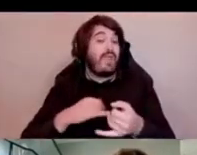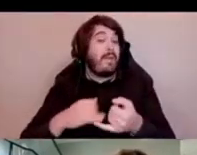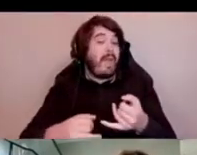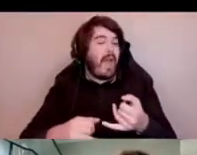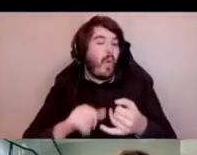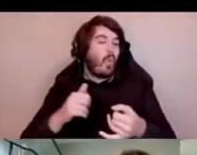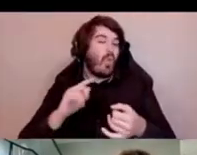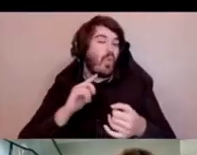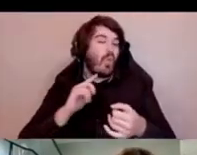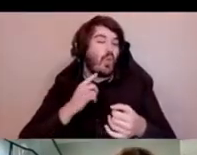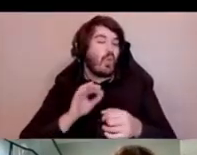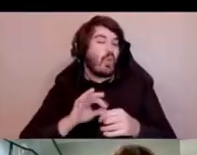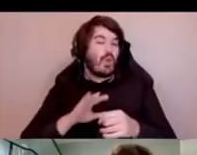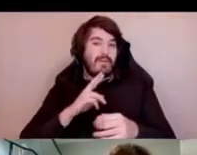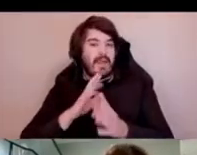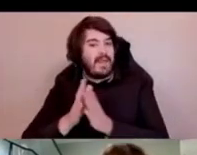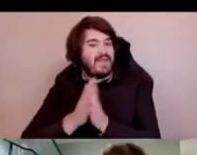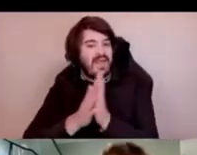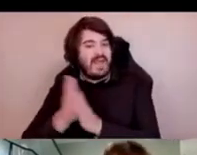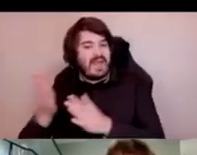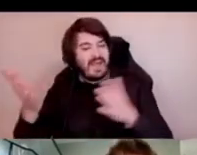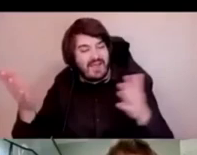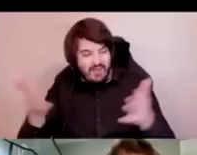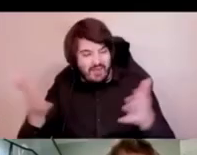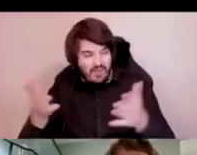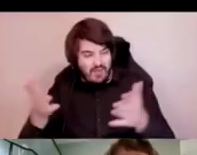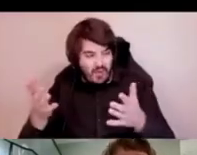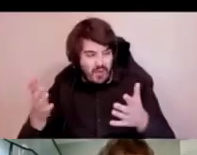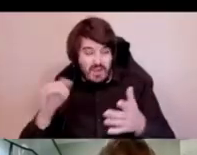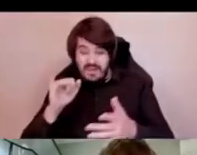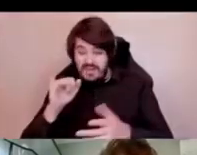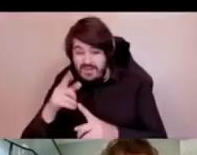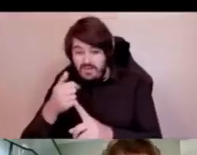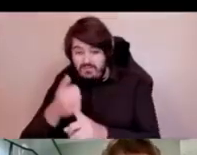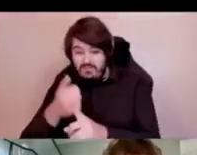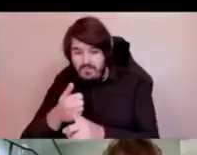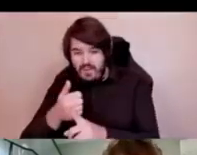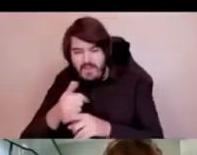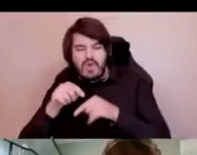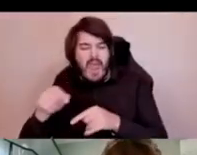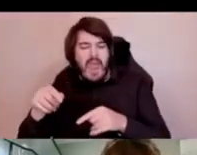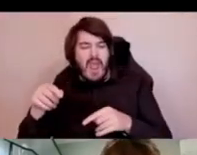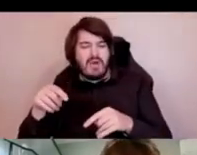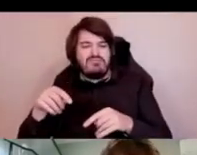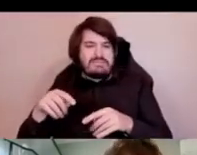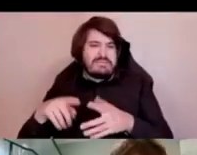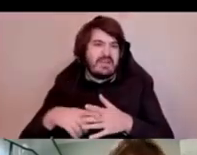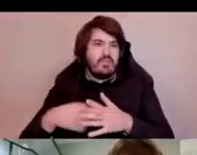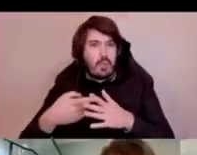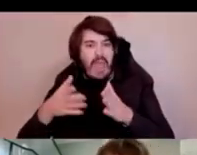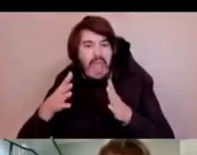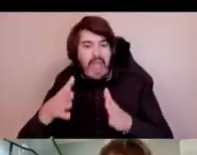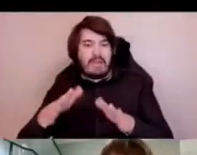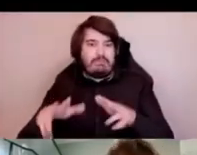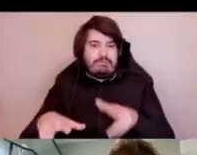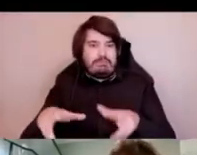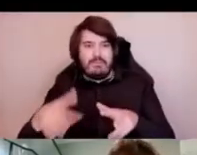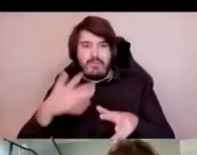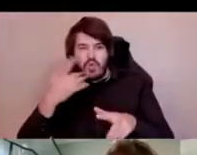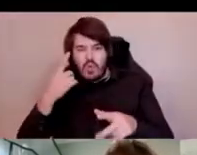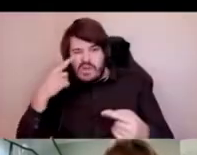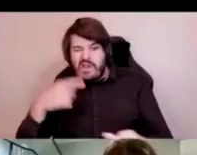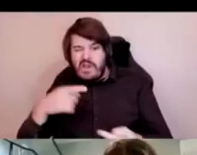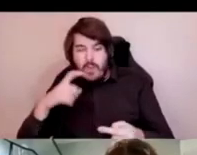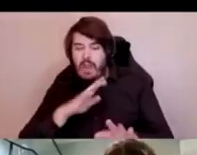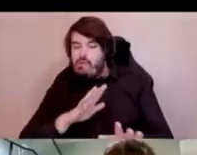un autre truc qui est vraiment intéressant, c'est si vous êtes un jardinier plutôt débutant, que vous ne voulez pas vous passer la